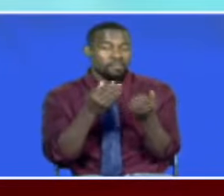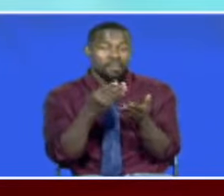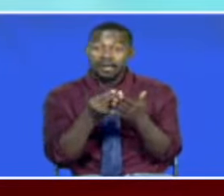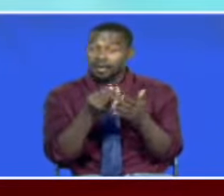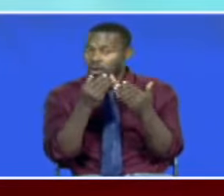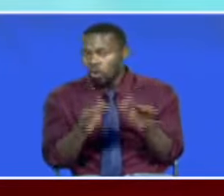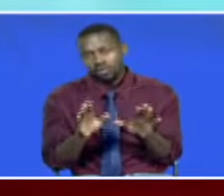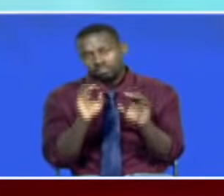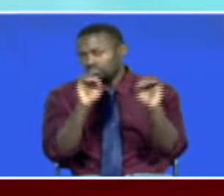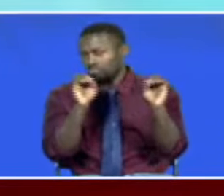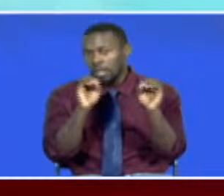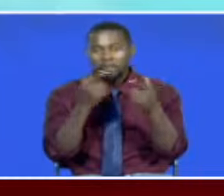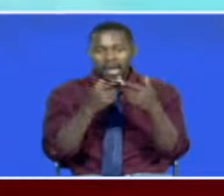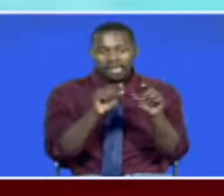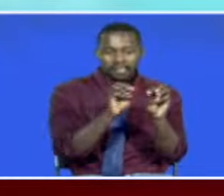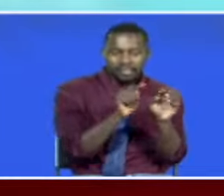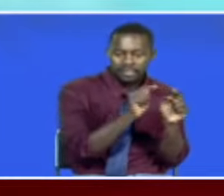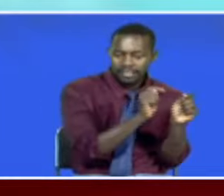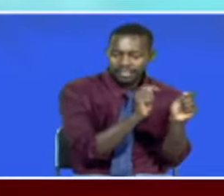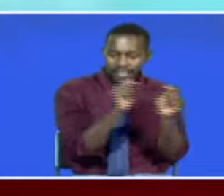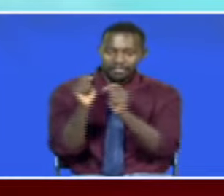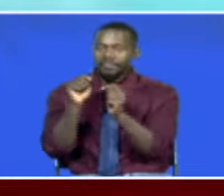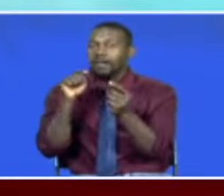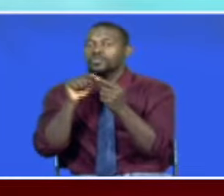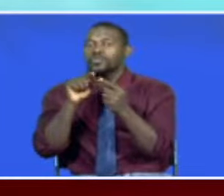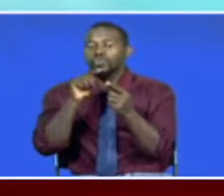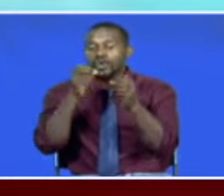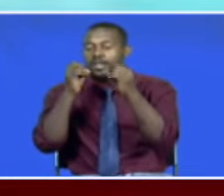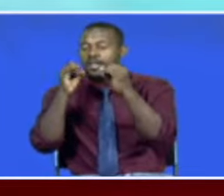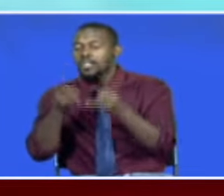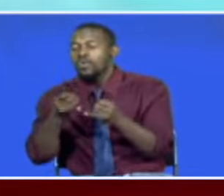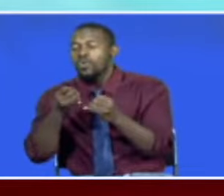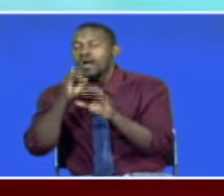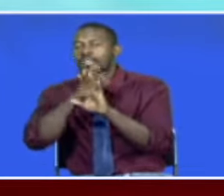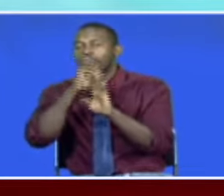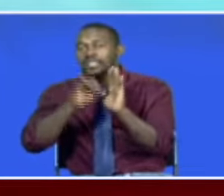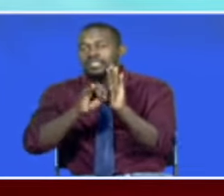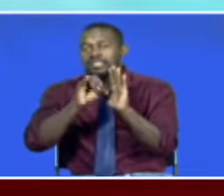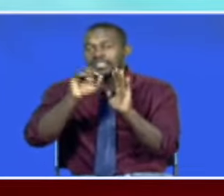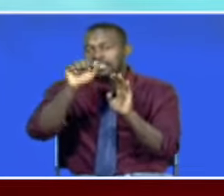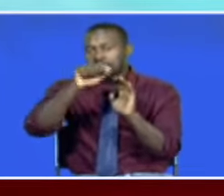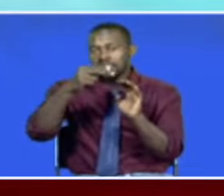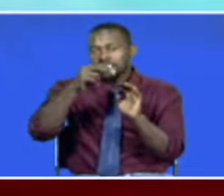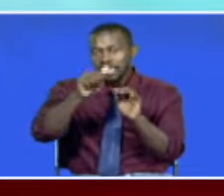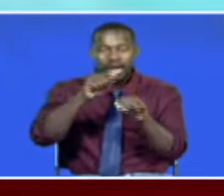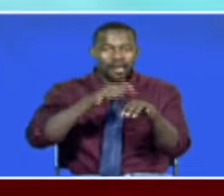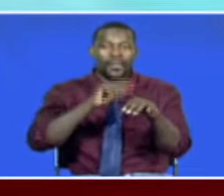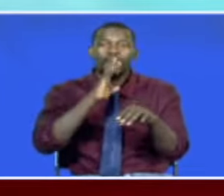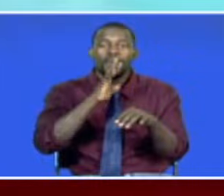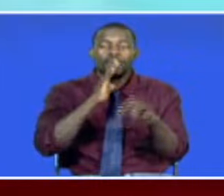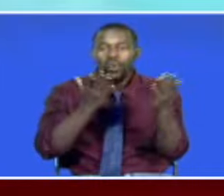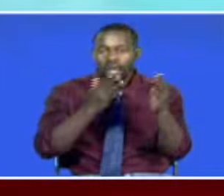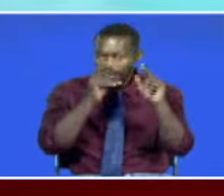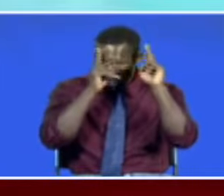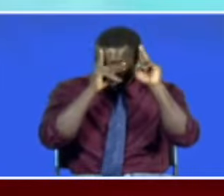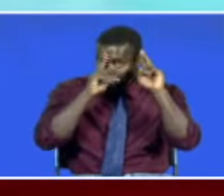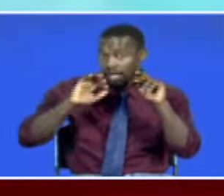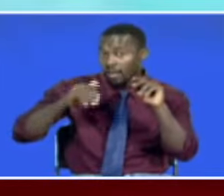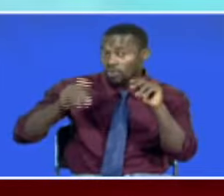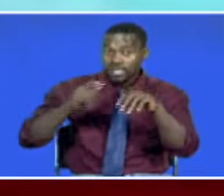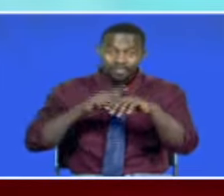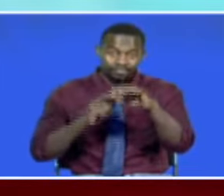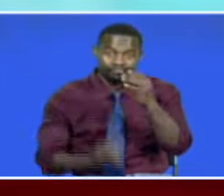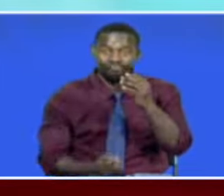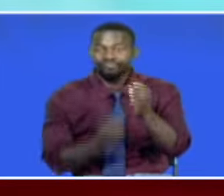ila zitawekwa kwenye bima mpya ya afya ya SHA. Akizungumza katika kaunti ya Kakamega alikoongoza shughuli ya uzinduzi rasmi wa